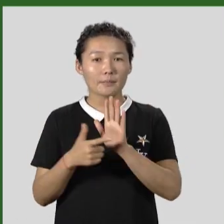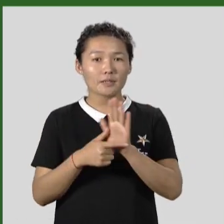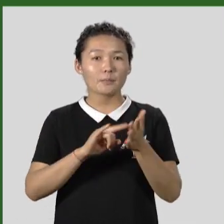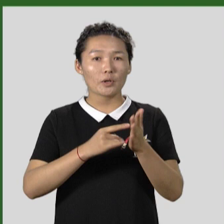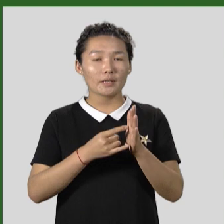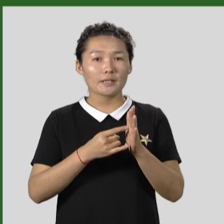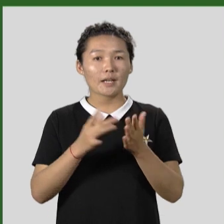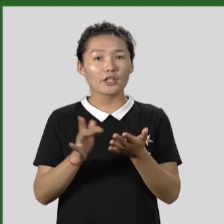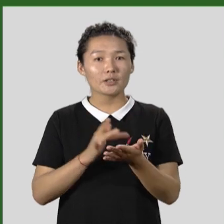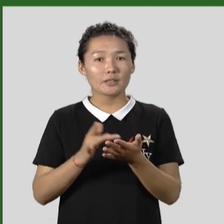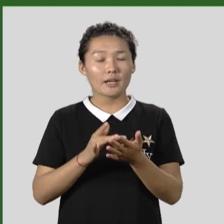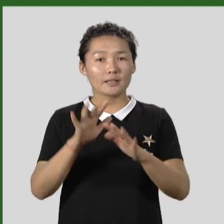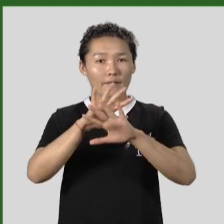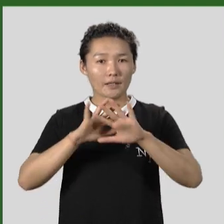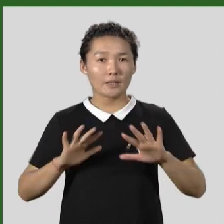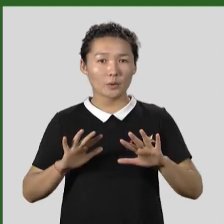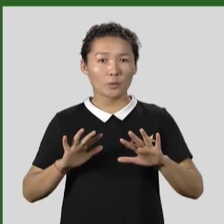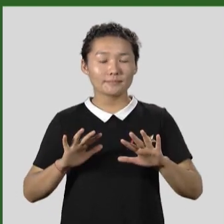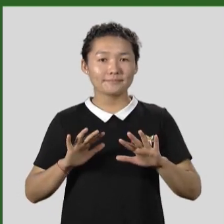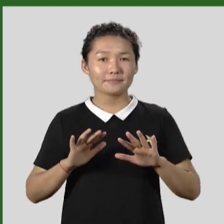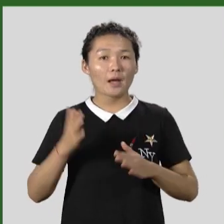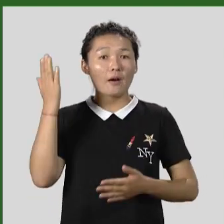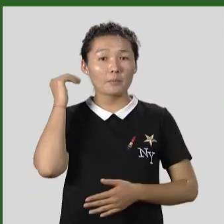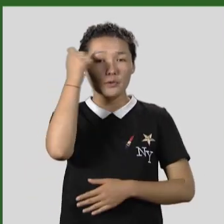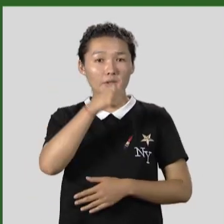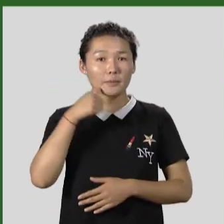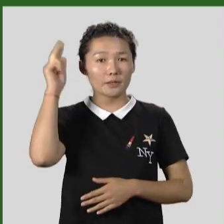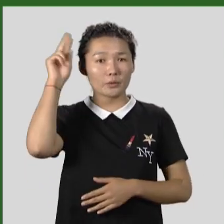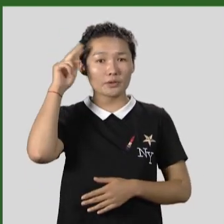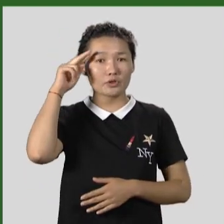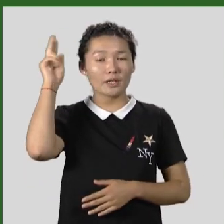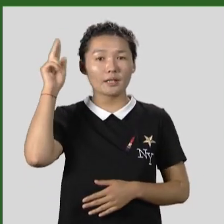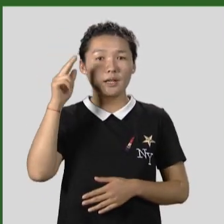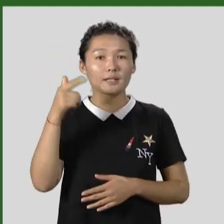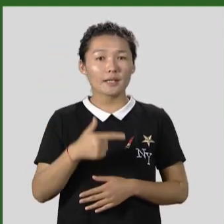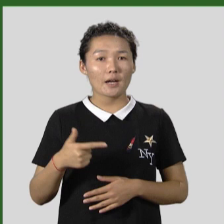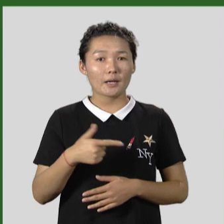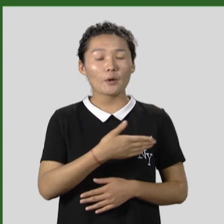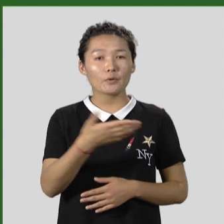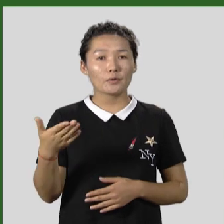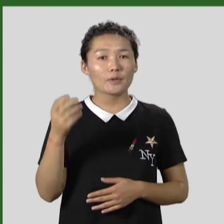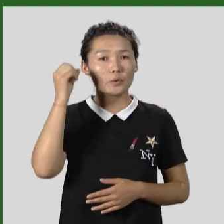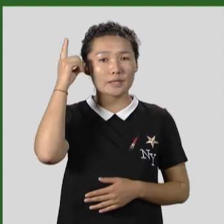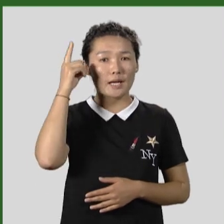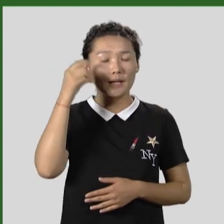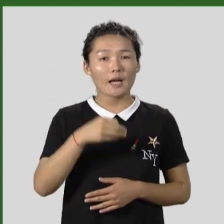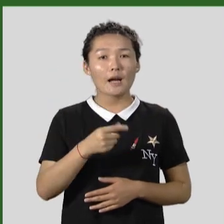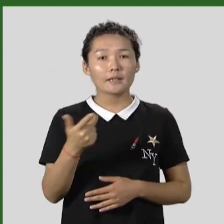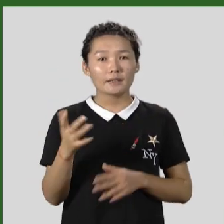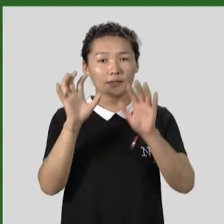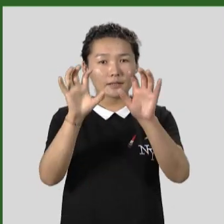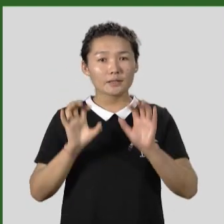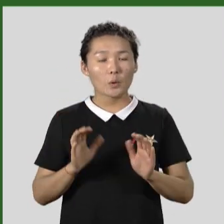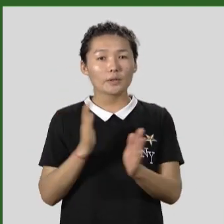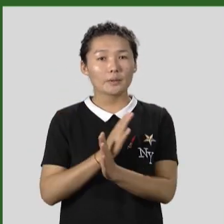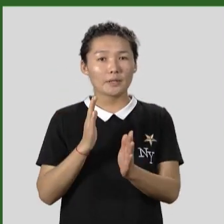и общая тетрадь в клетку. В прошлом году, изучая географию, вы узнали о некоторых законах